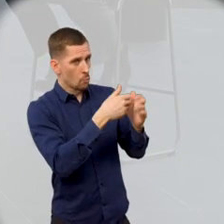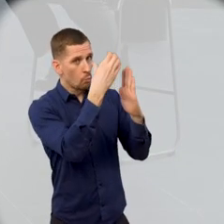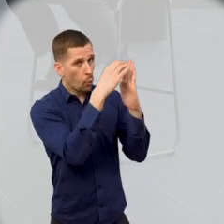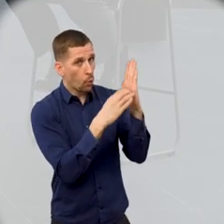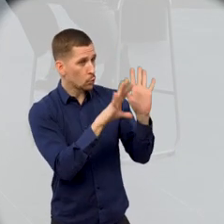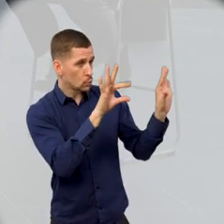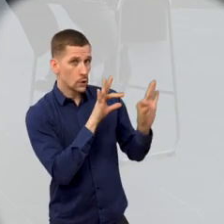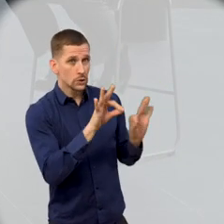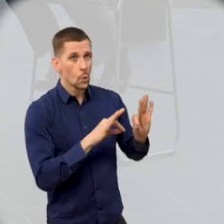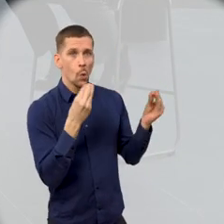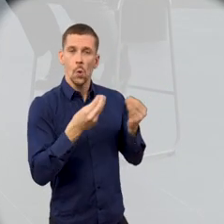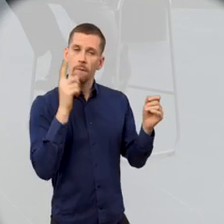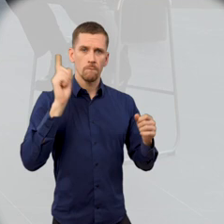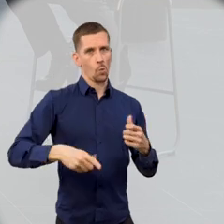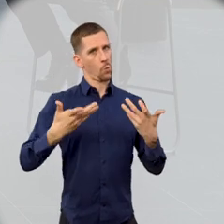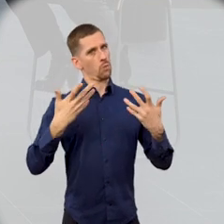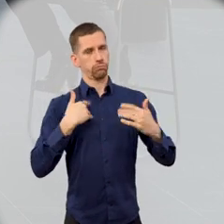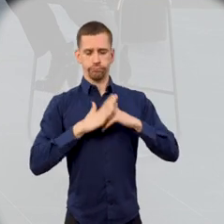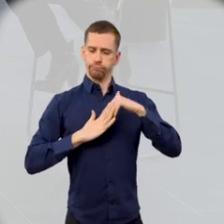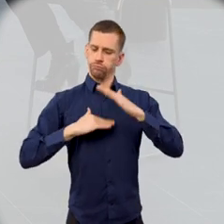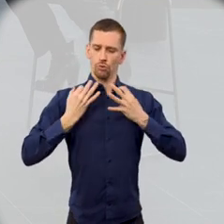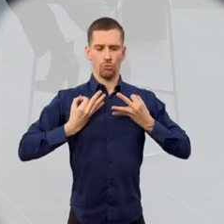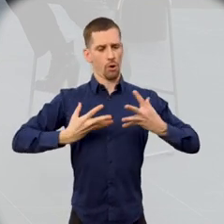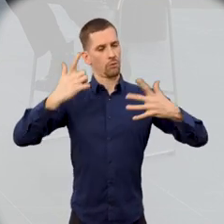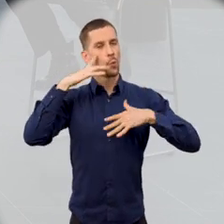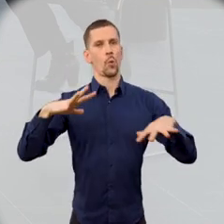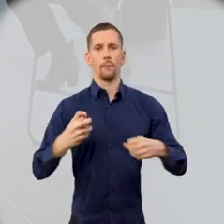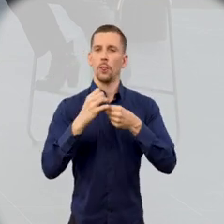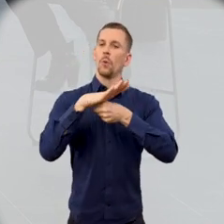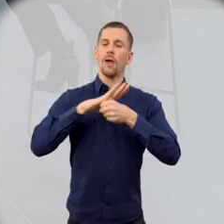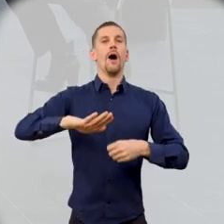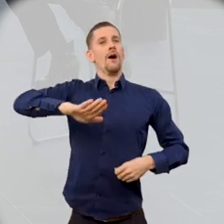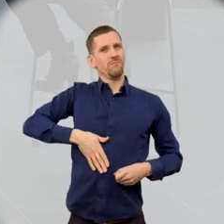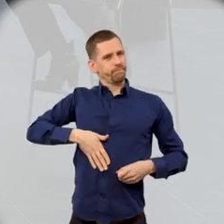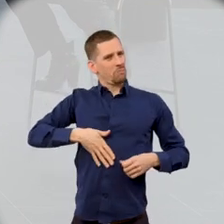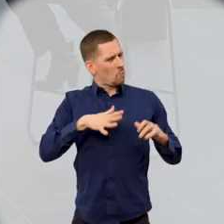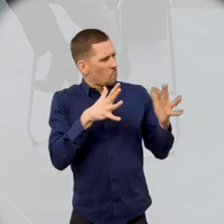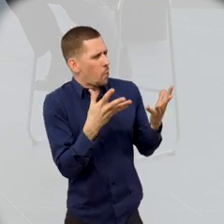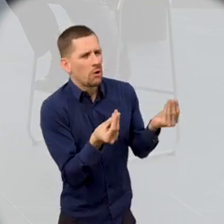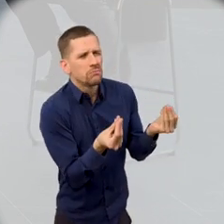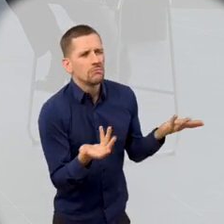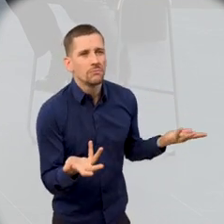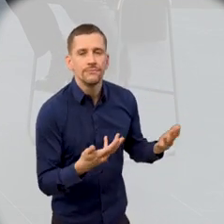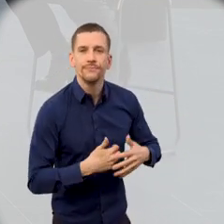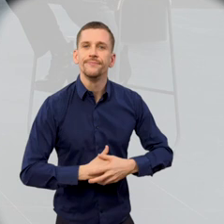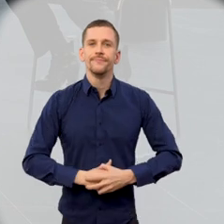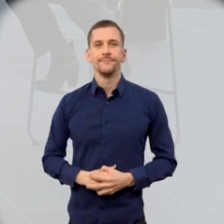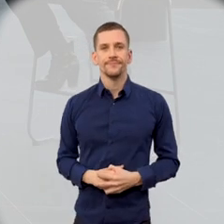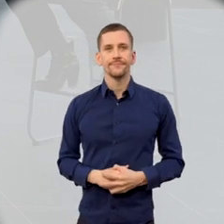42, modulables dans le temps, où il faut tant de temps pour réaliser telle chose, ou acquérir telle compétence ou